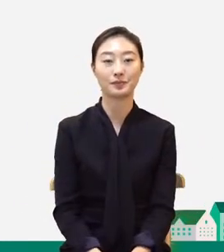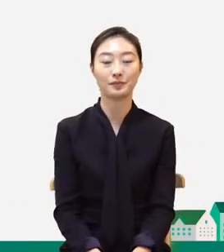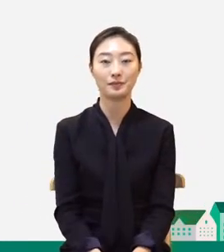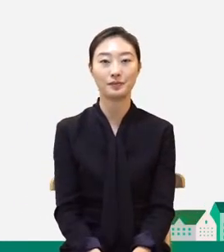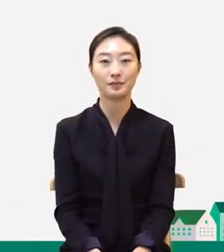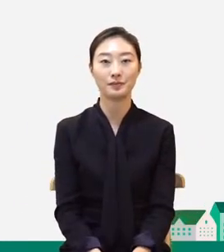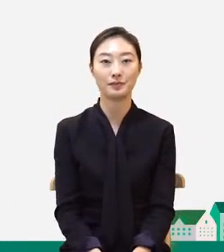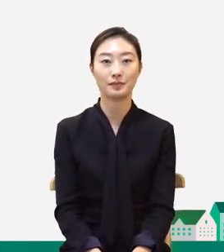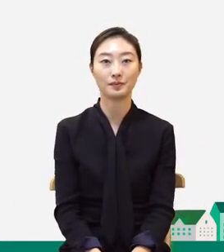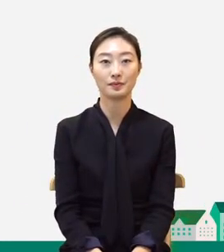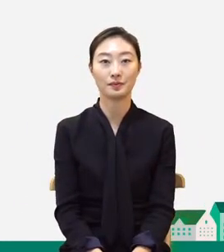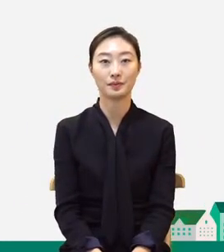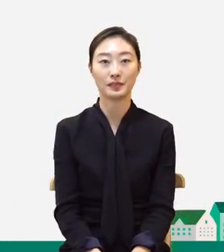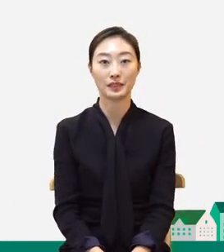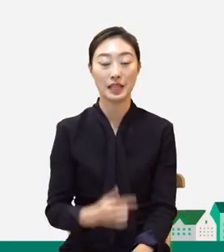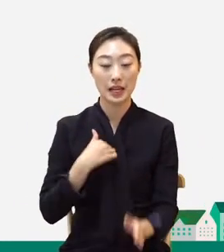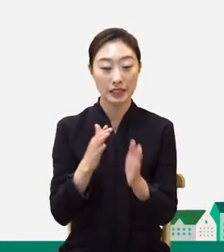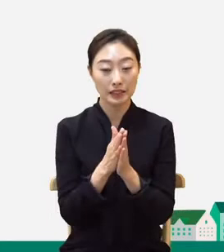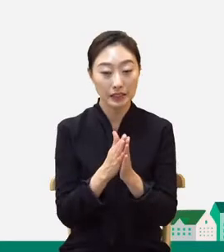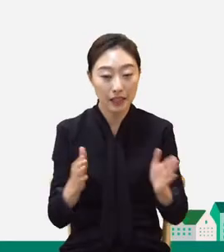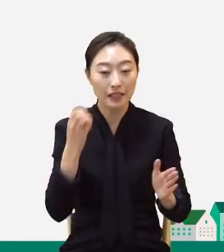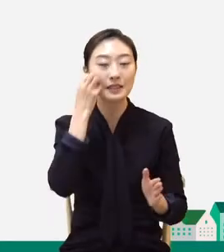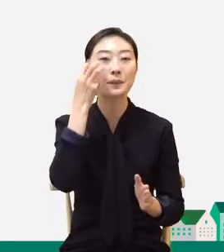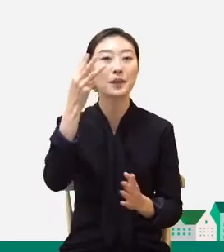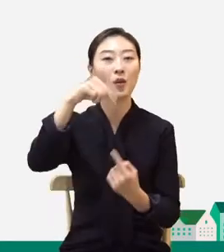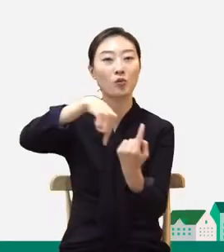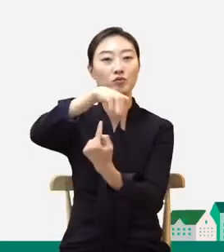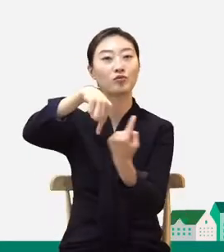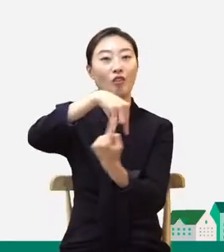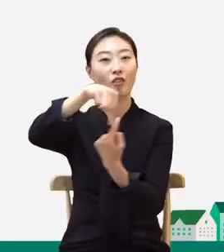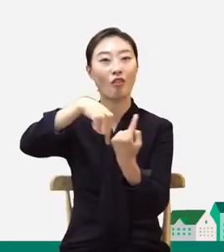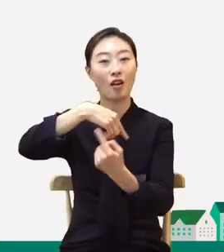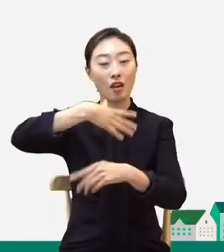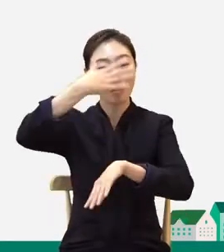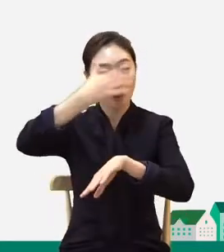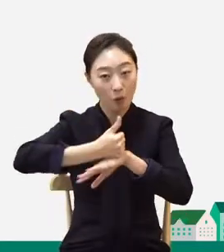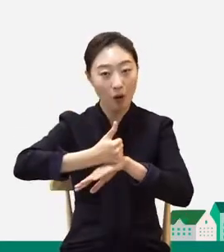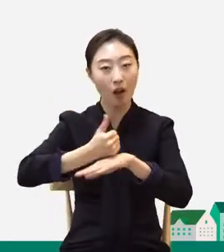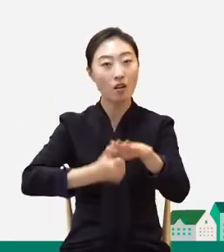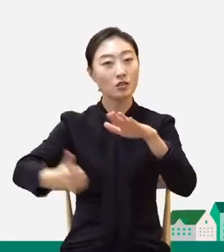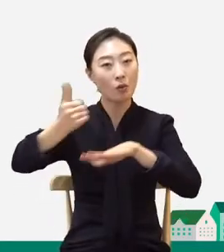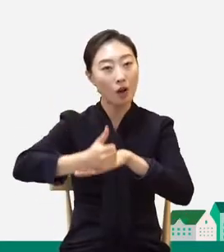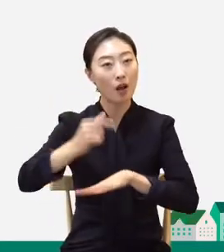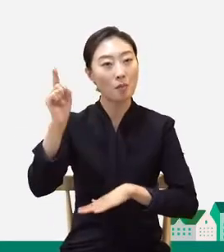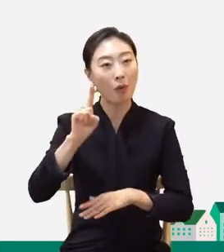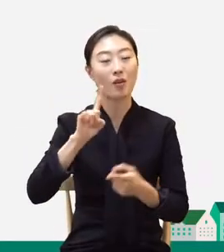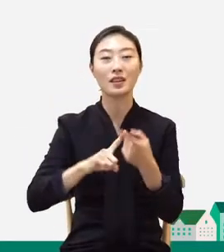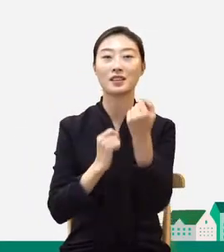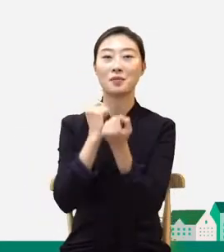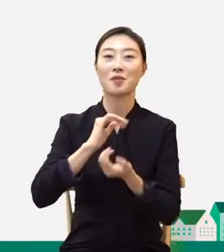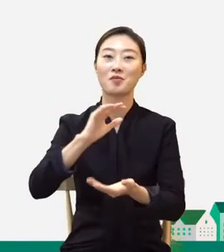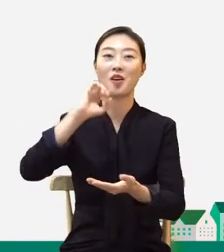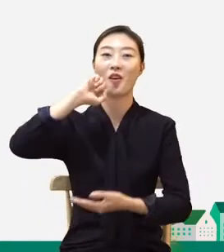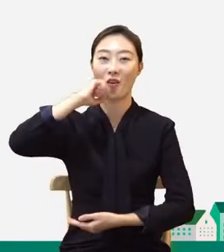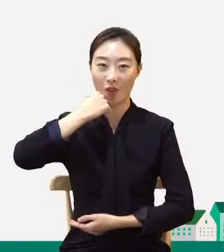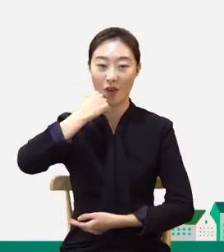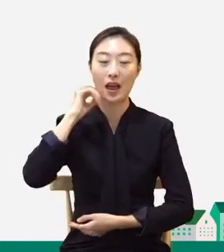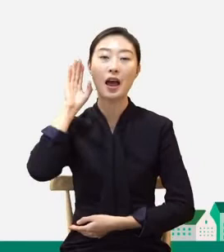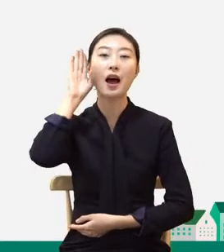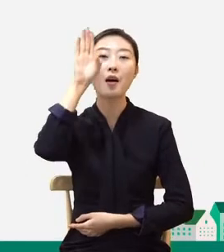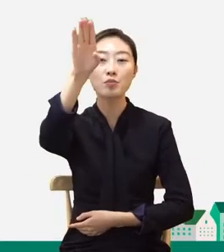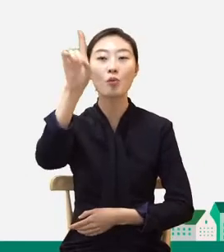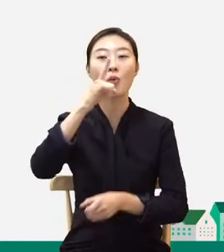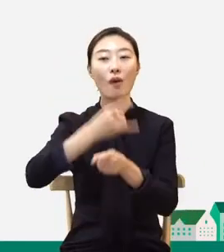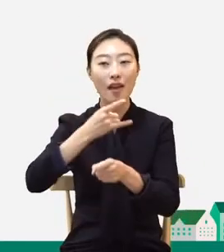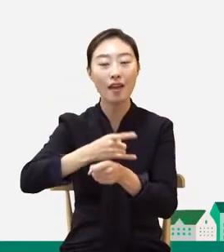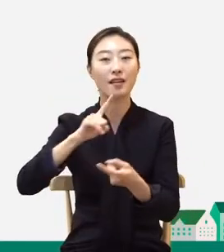저희가 이제 3개월 남짓 운영을 해서 이 운영 결과나 성과를 어떻게 말씀드릴 수는 없을 것 같고 앞으로 향후 과제, 다른 분들은